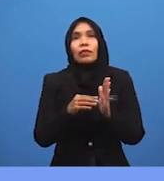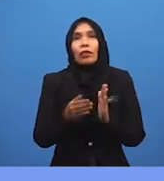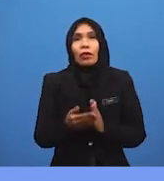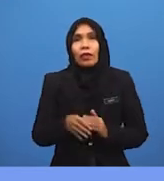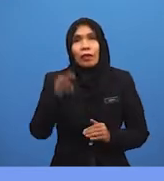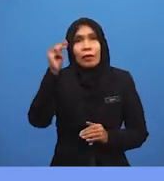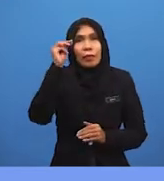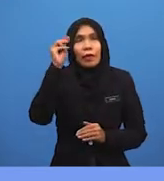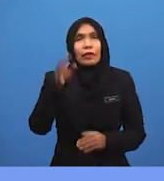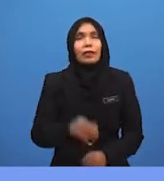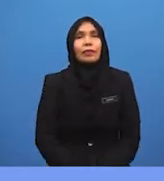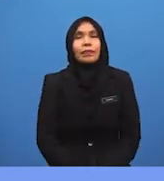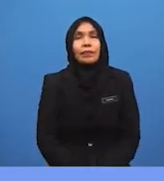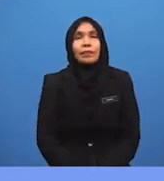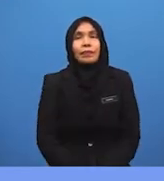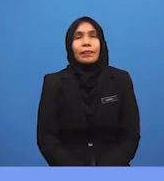Okey, kita tengok jawapannya.